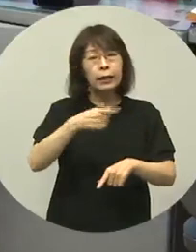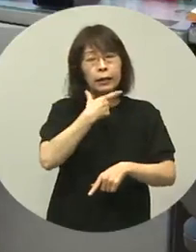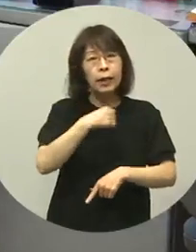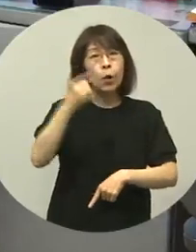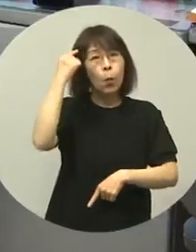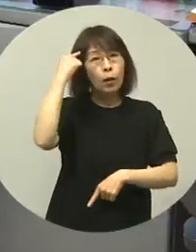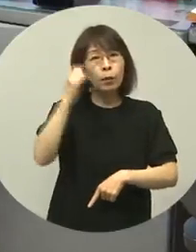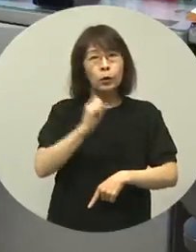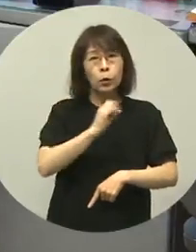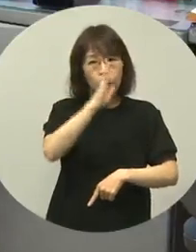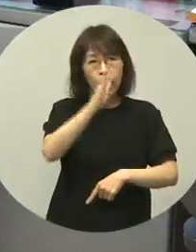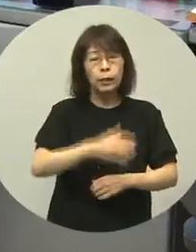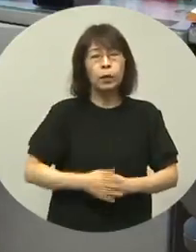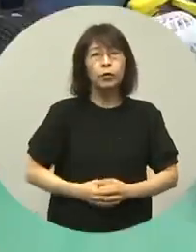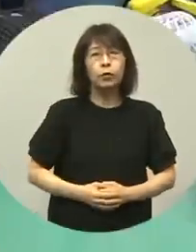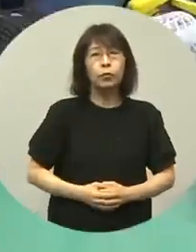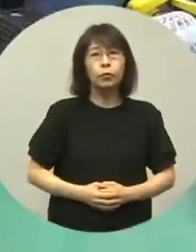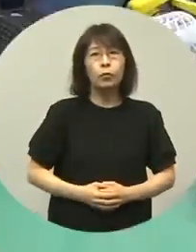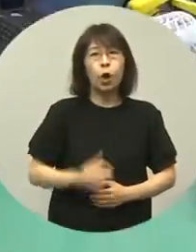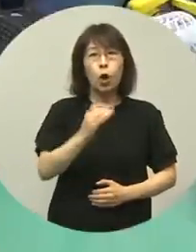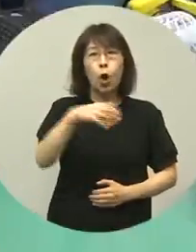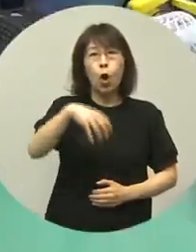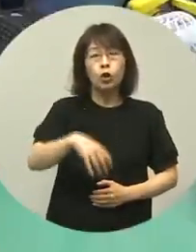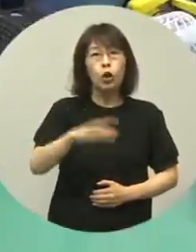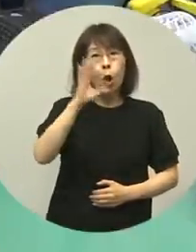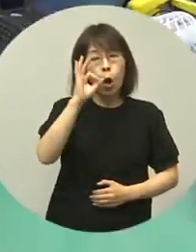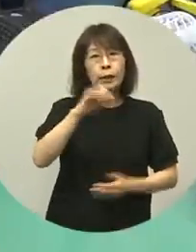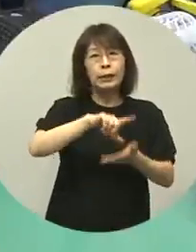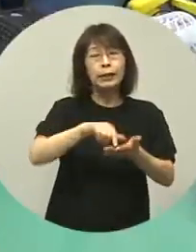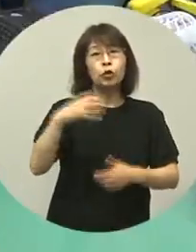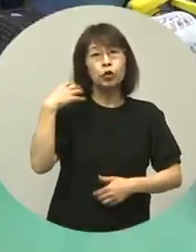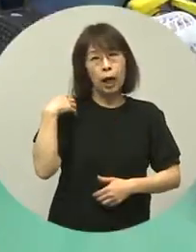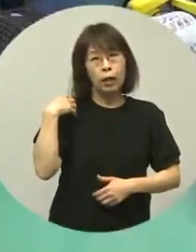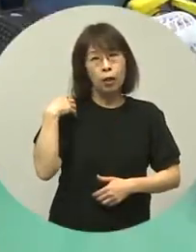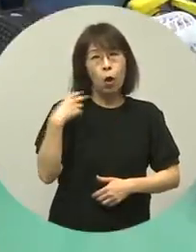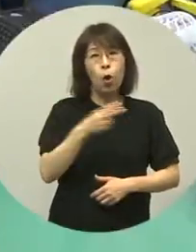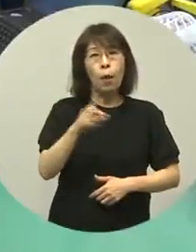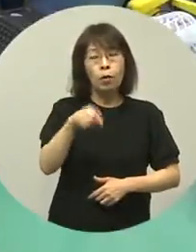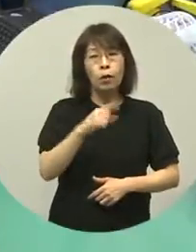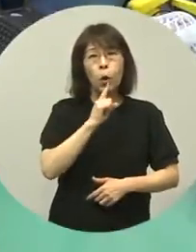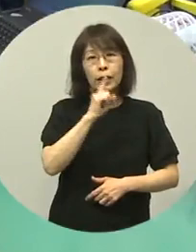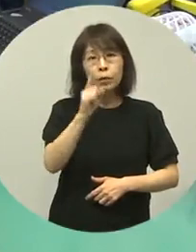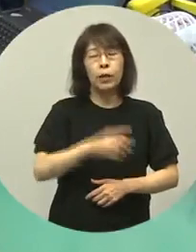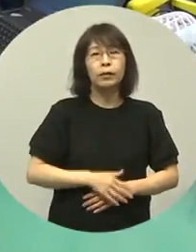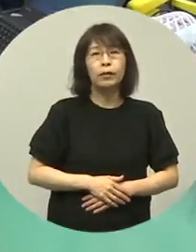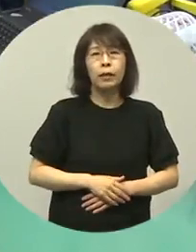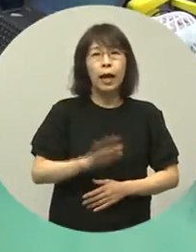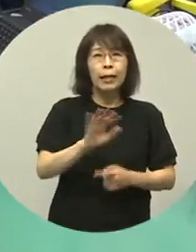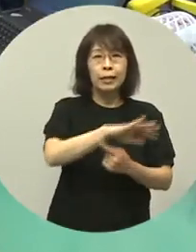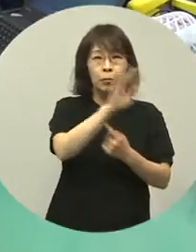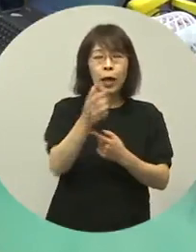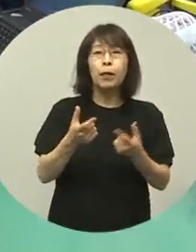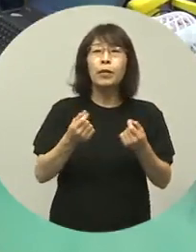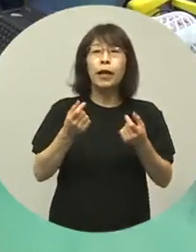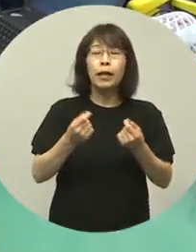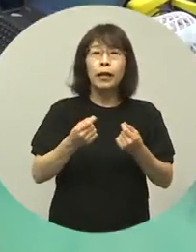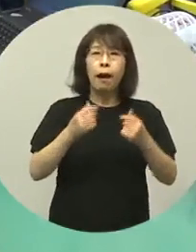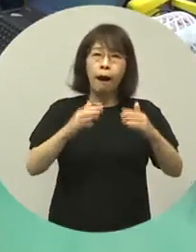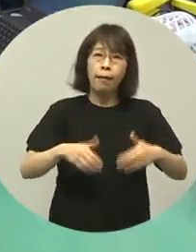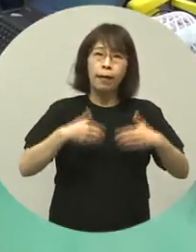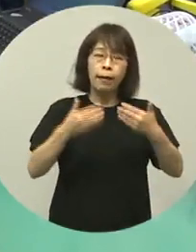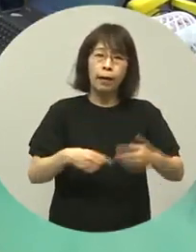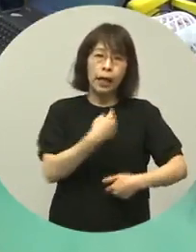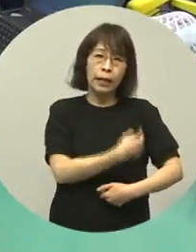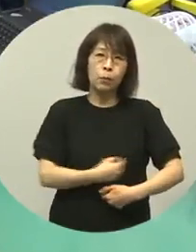ろしくお願いいたします。 御所見地区担当、伴瑞穂です。ひまわりのような温かい気持ち